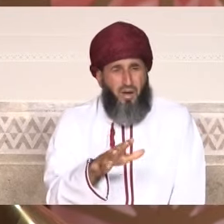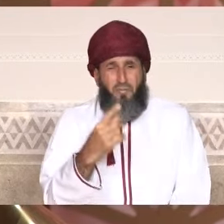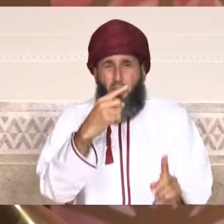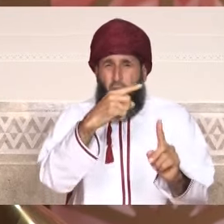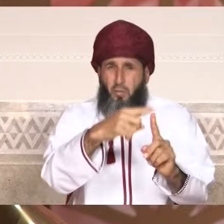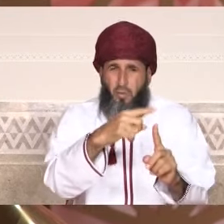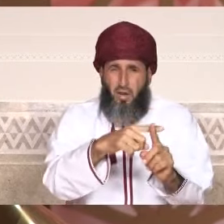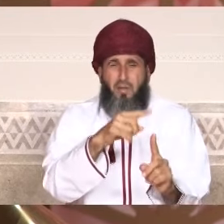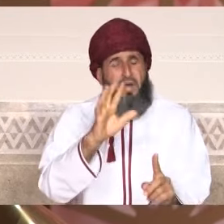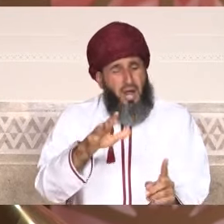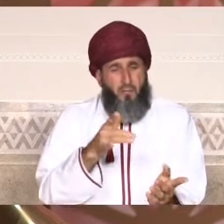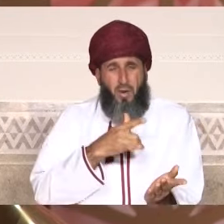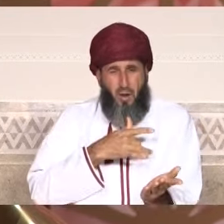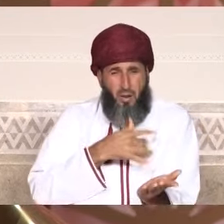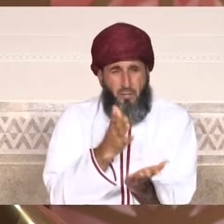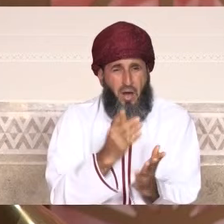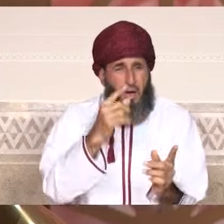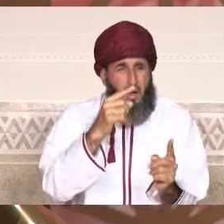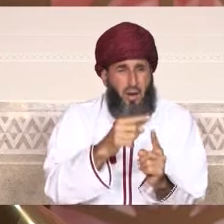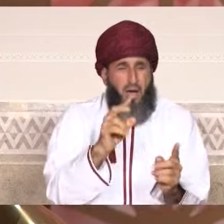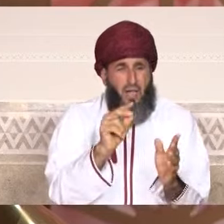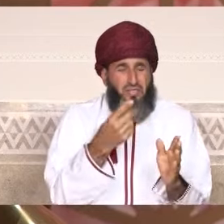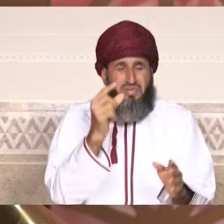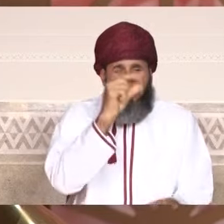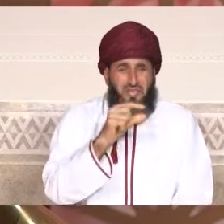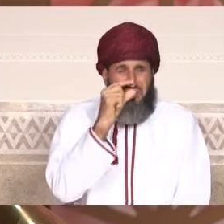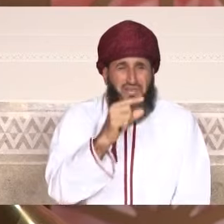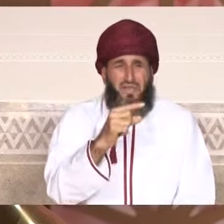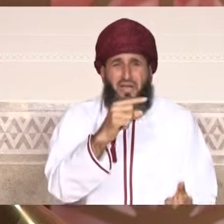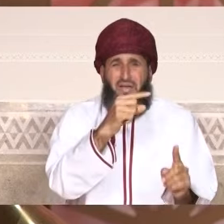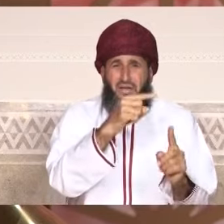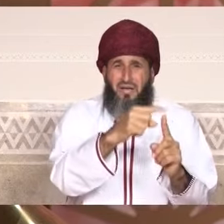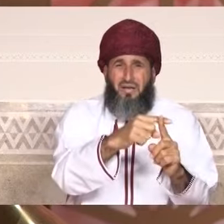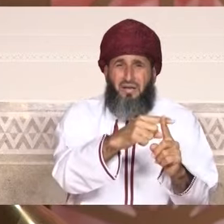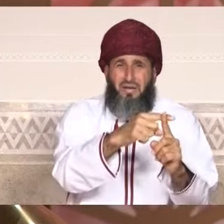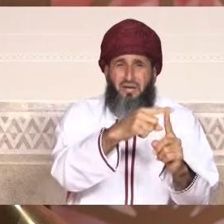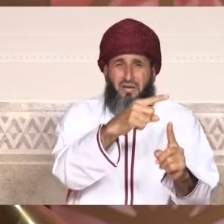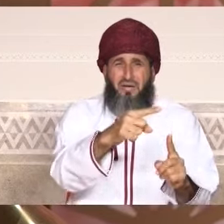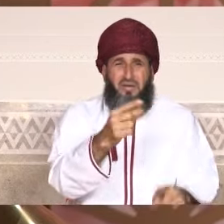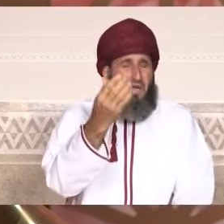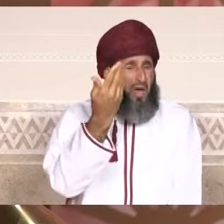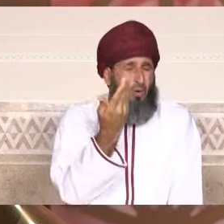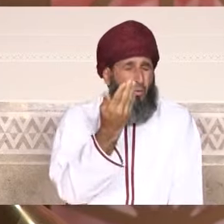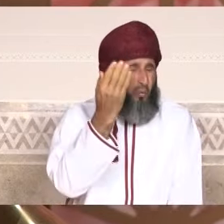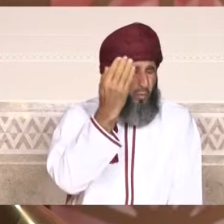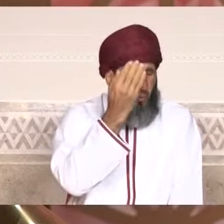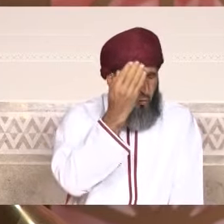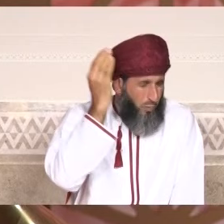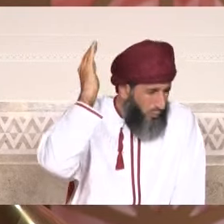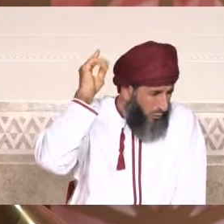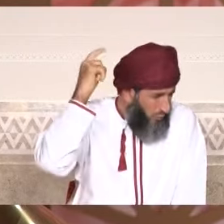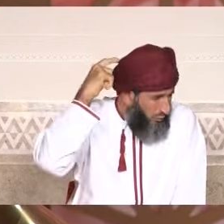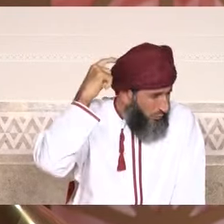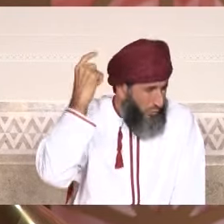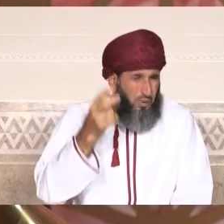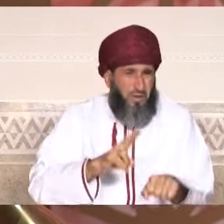الكتاب يؤمن بالكتاب ويتبعن تعاليم دينهن من نصرانية أو يهودية، وكن في